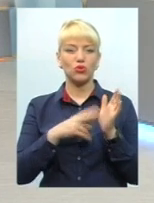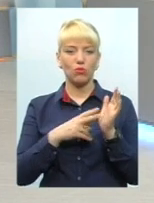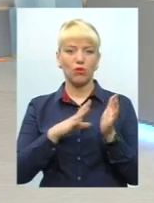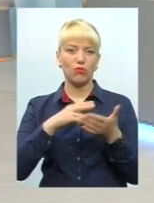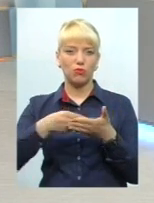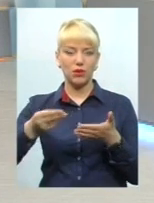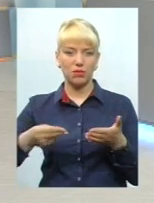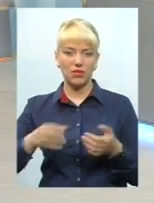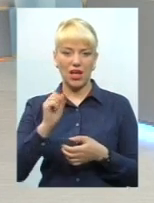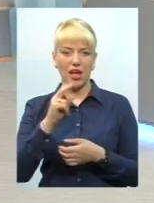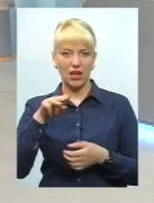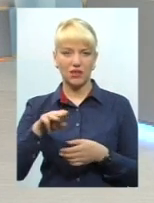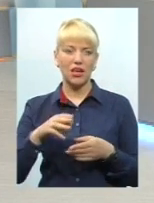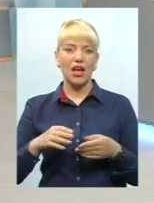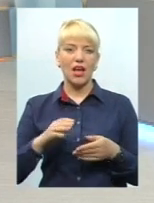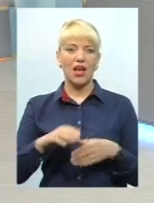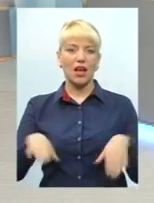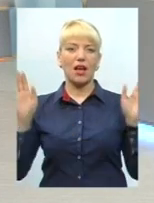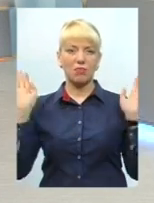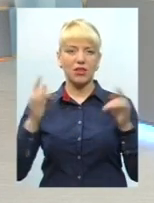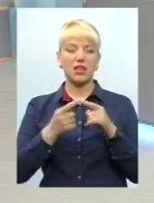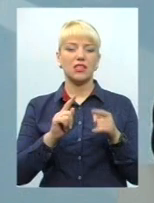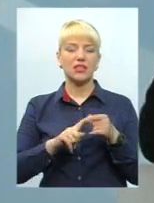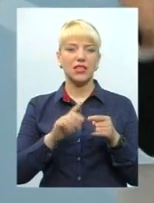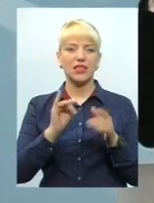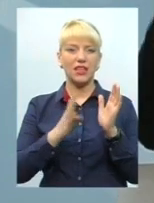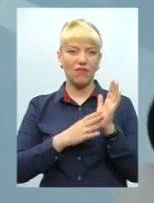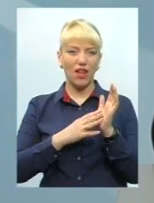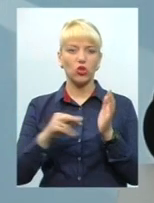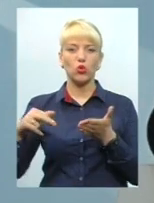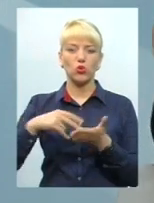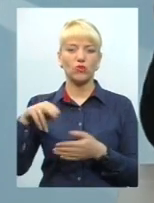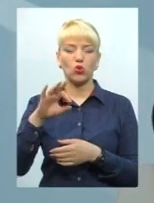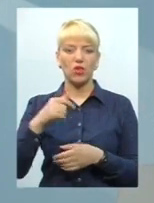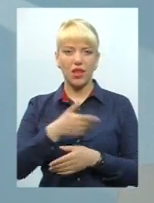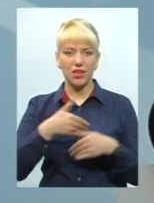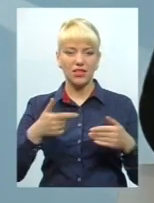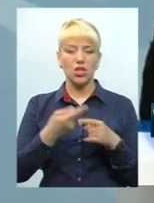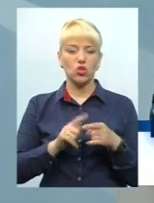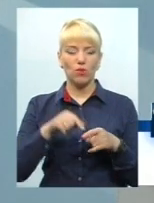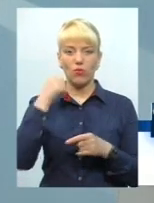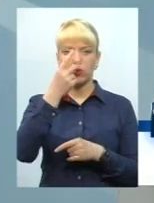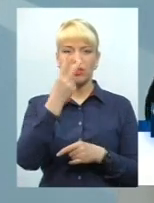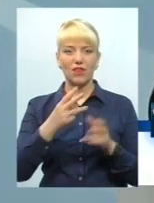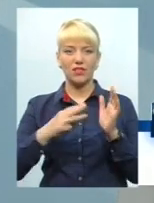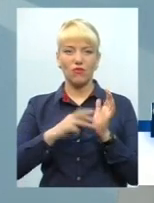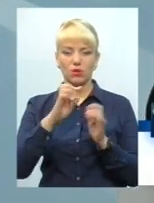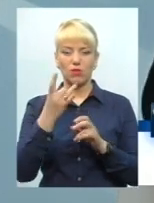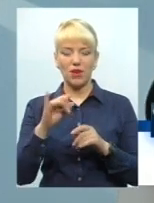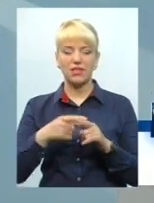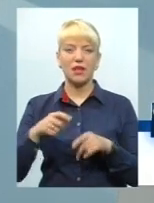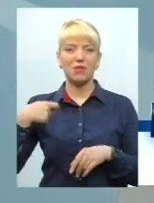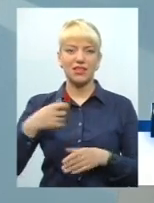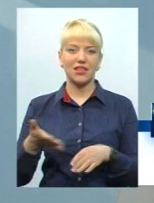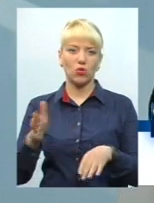капітуляції, значить, 8-го він проголошений в Німеччині, 9-го дійшов до нас. От, в цьому році, 28 березня, президент видав указ